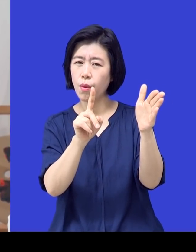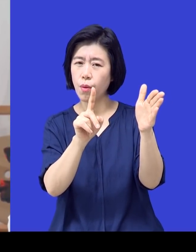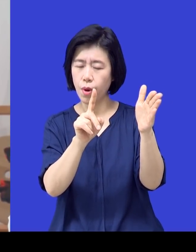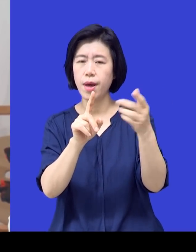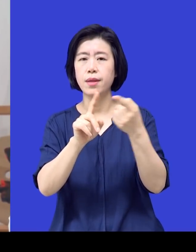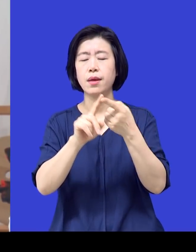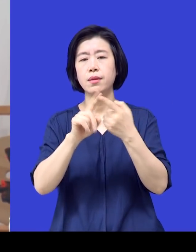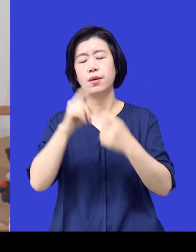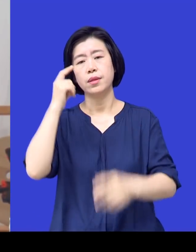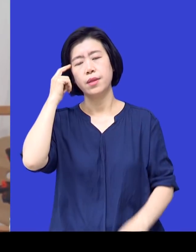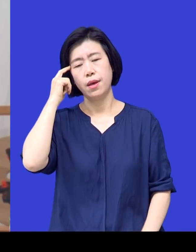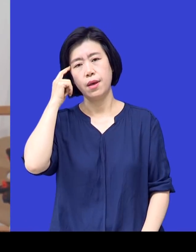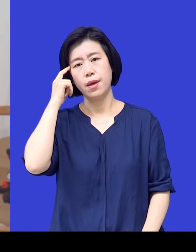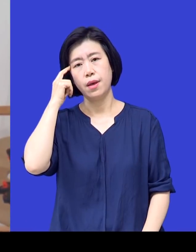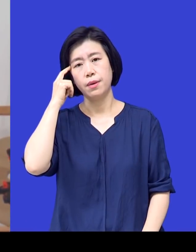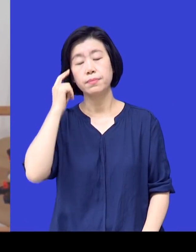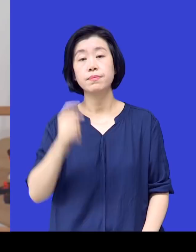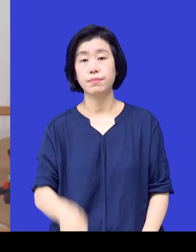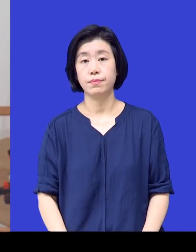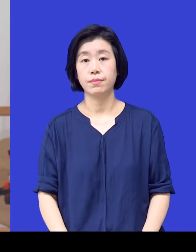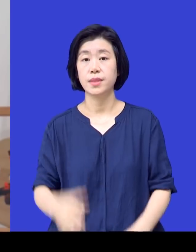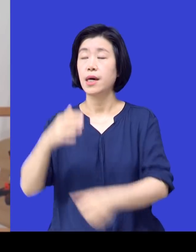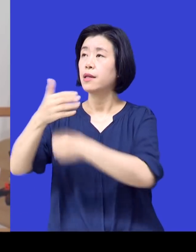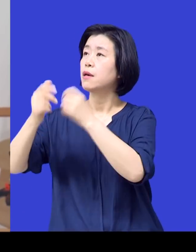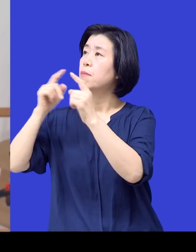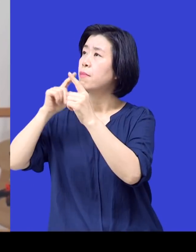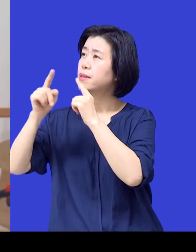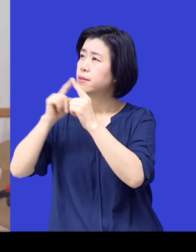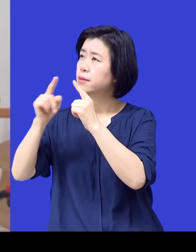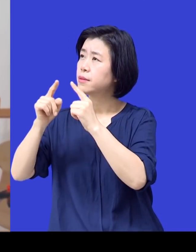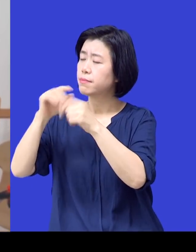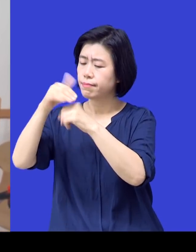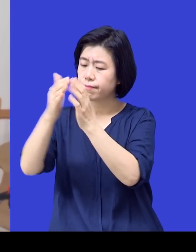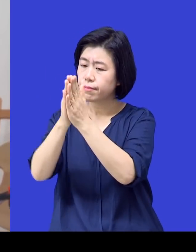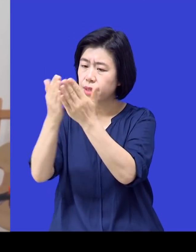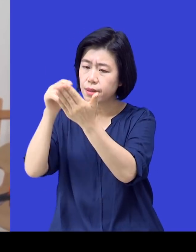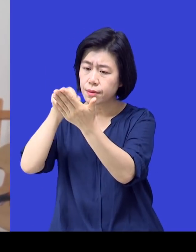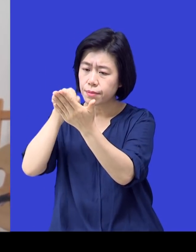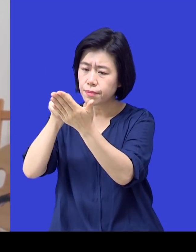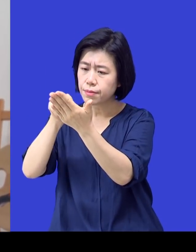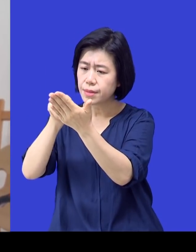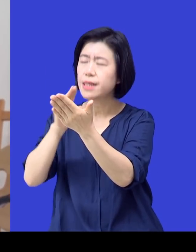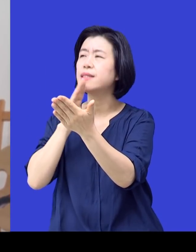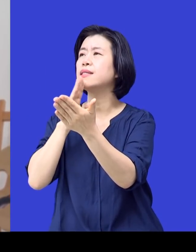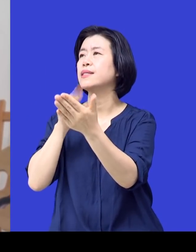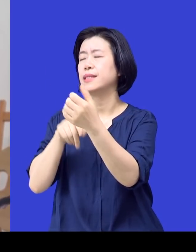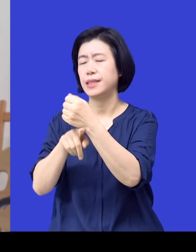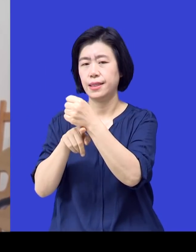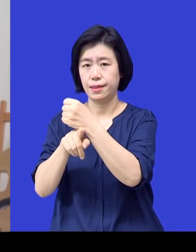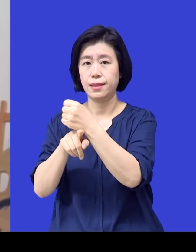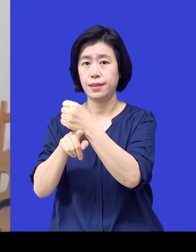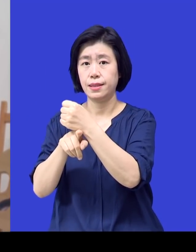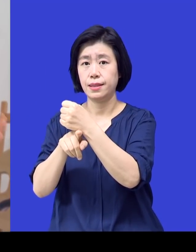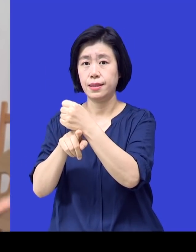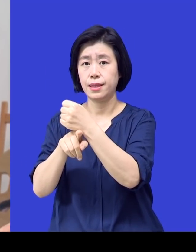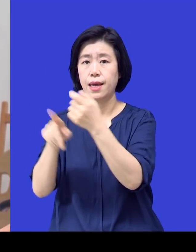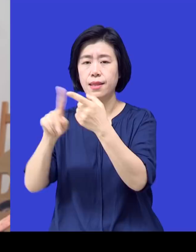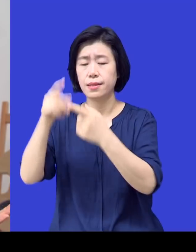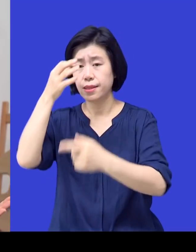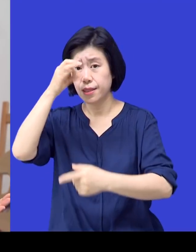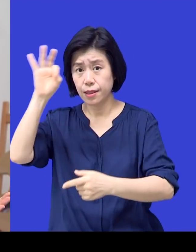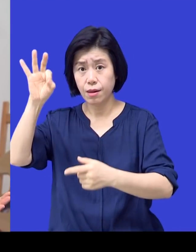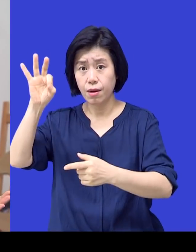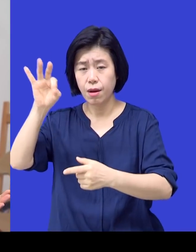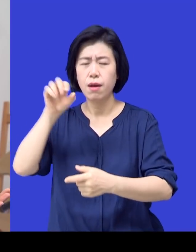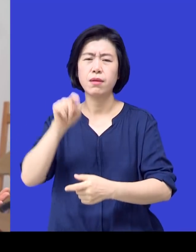자체구나. 말씀이 진리라는 것을 받아들인 그래서 그 하나님과 함께하는 어디로